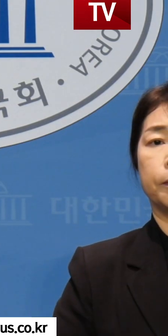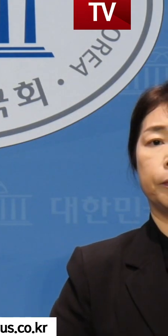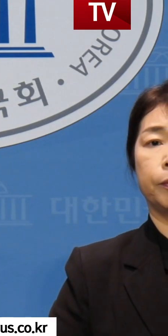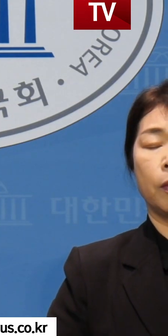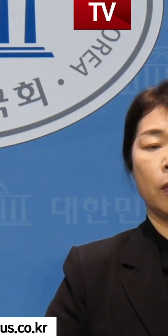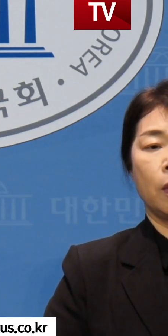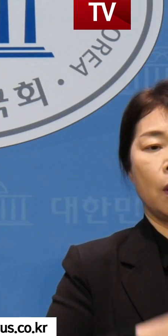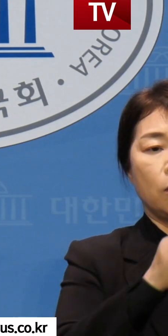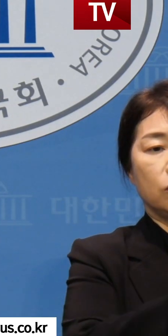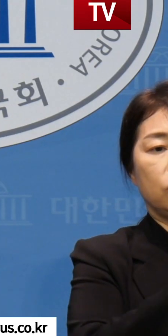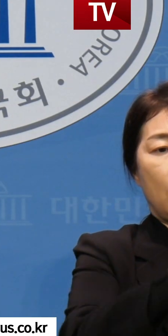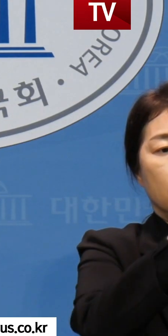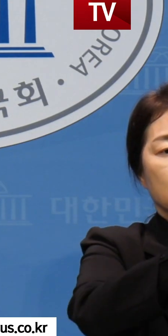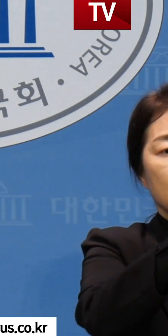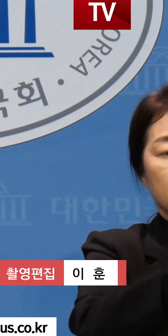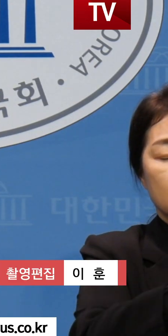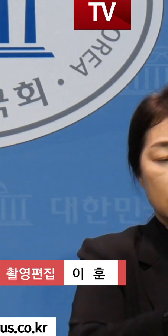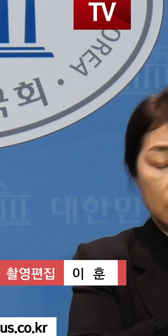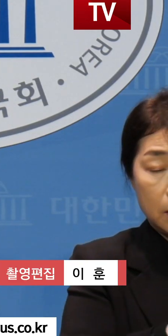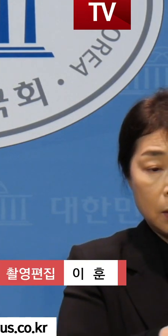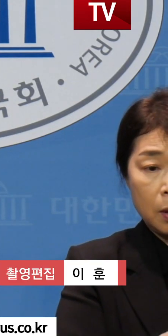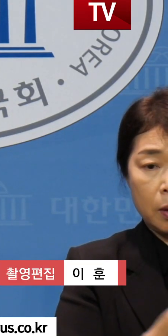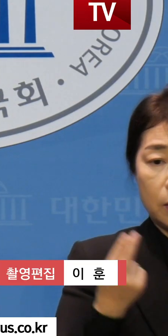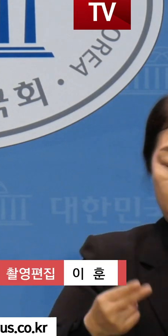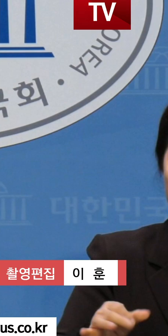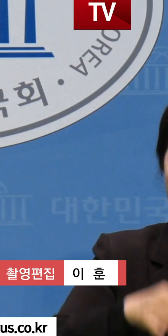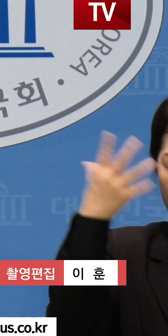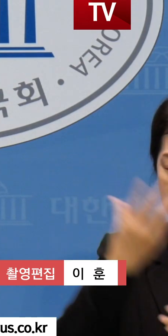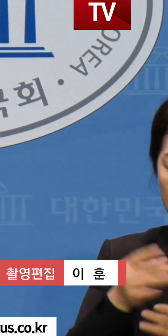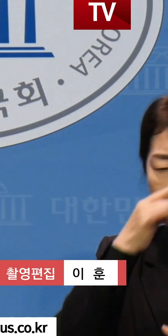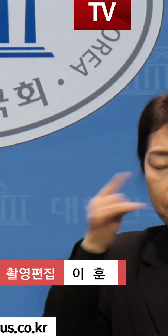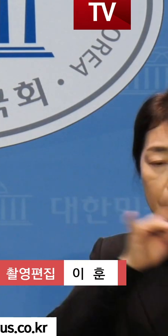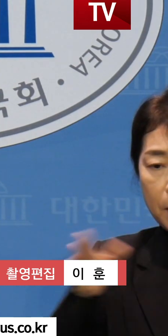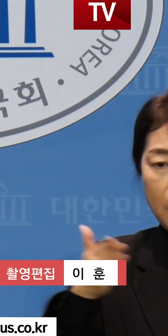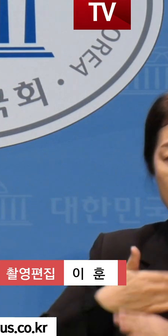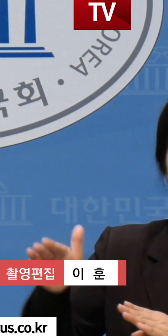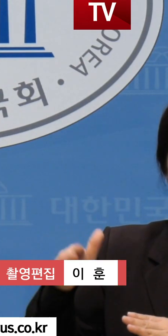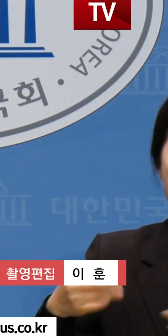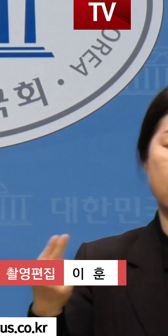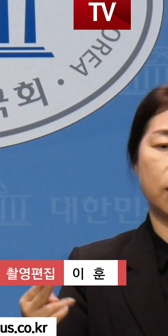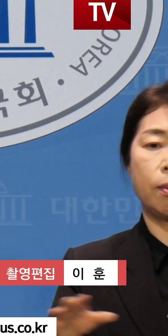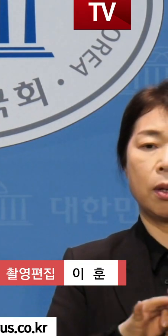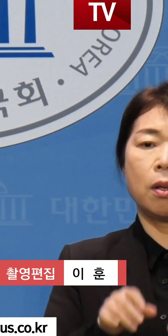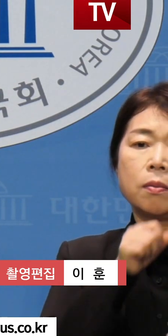분할 상환 대비 만기 일시 상환 주택담보대출에 대해서